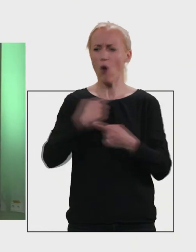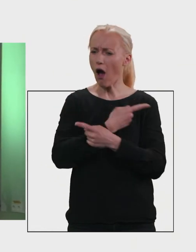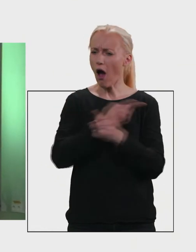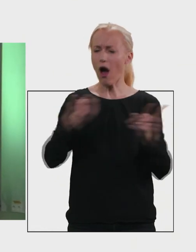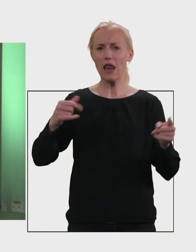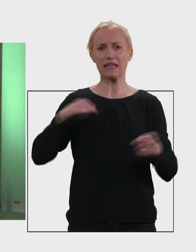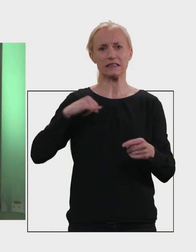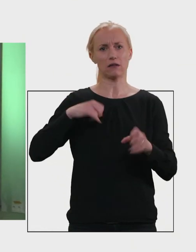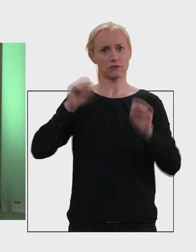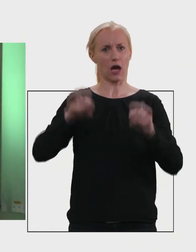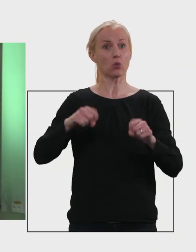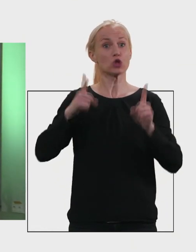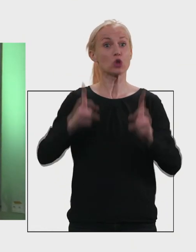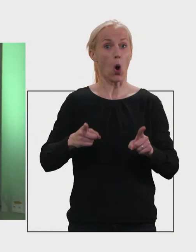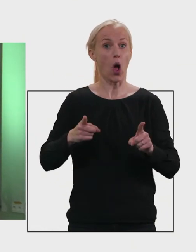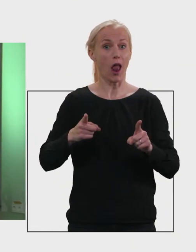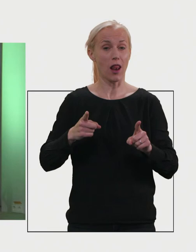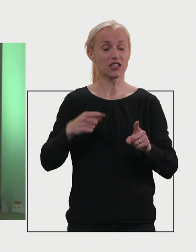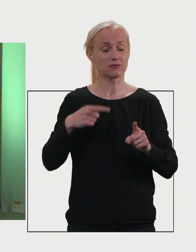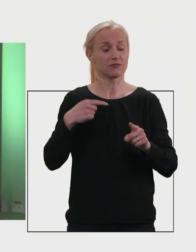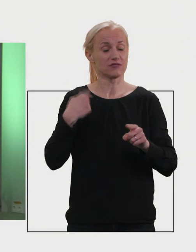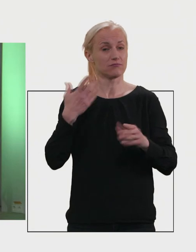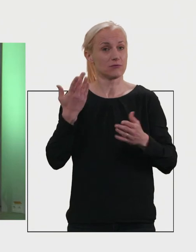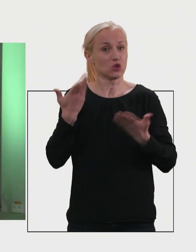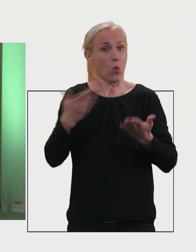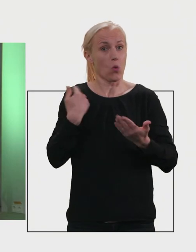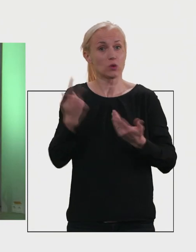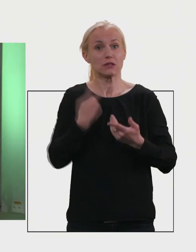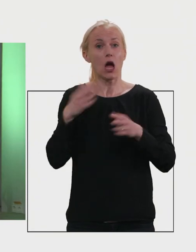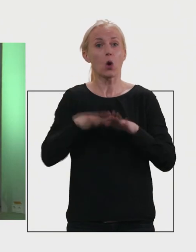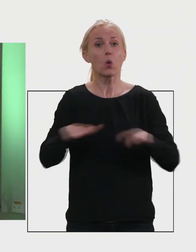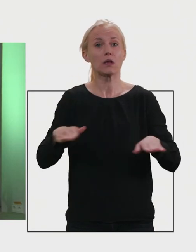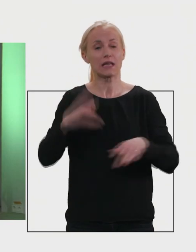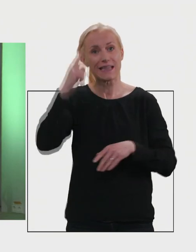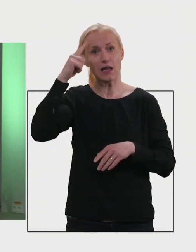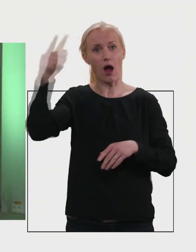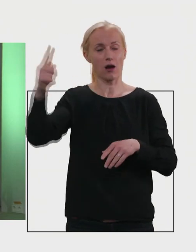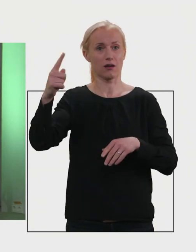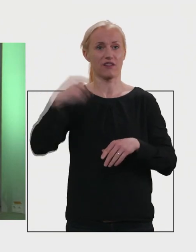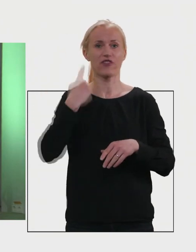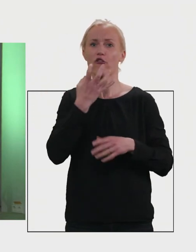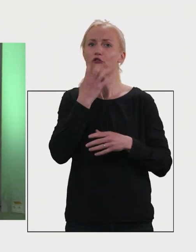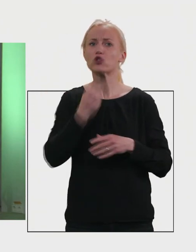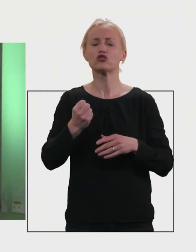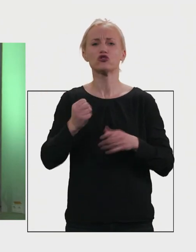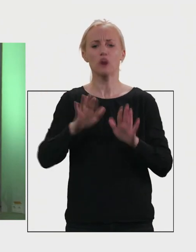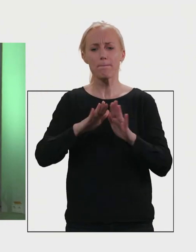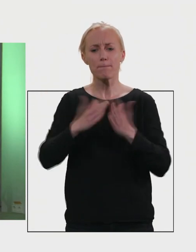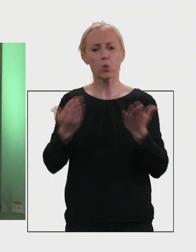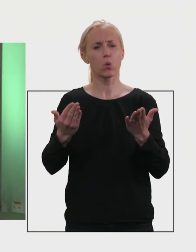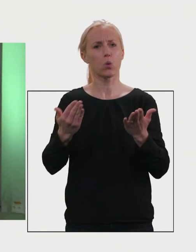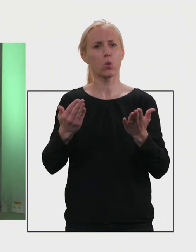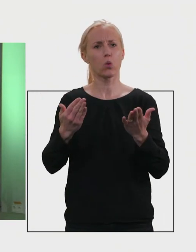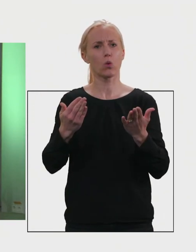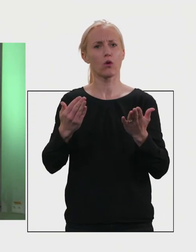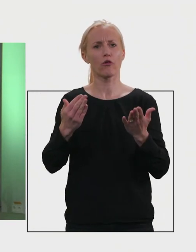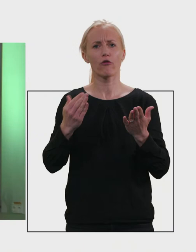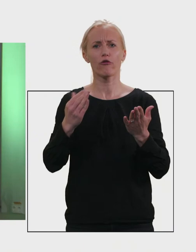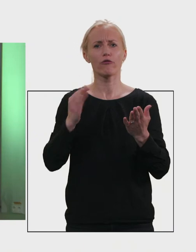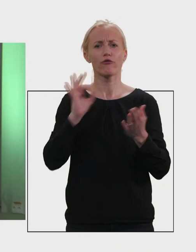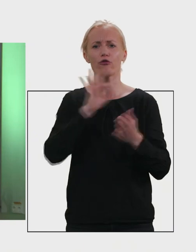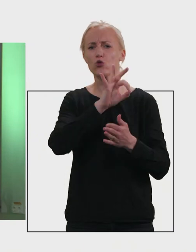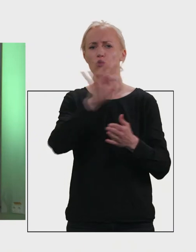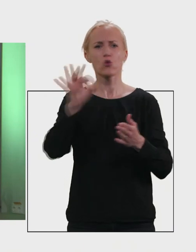und soll. Also das war auch unser Grundgedanke, dass wir ein Buch machen wollen, das für viele